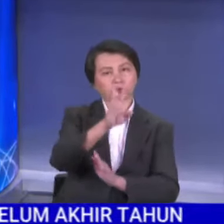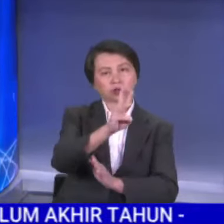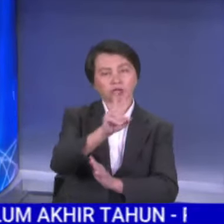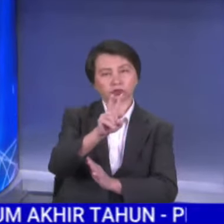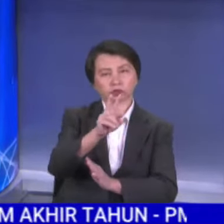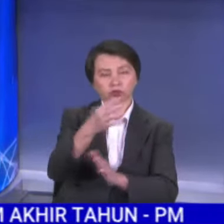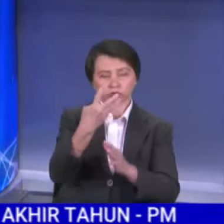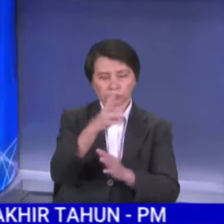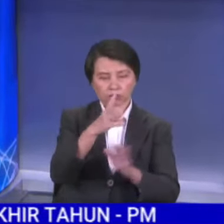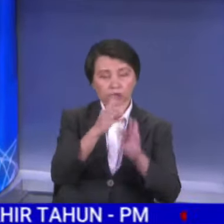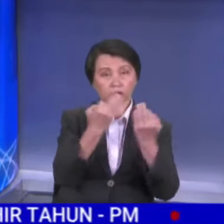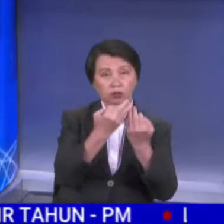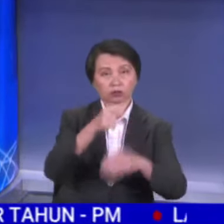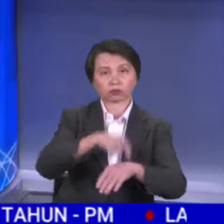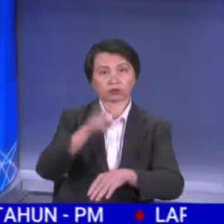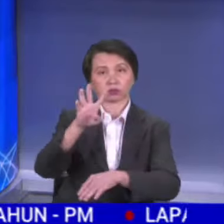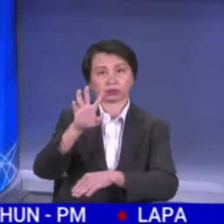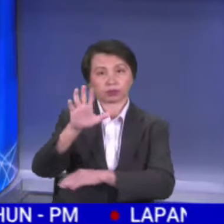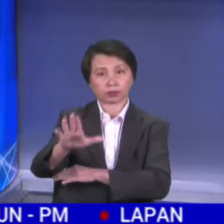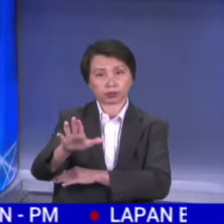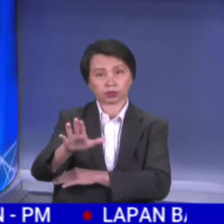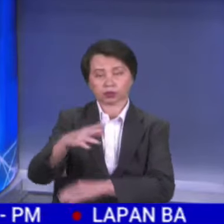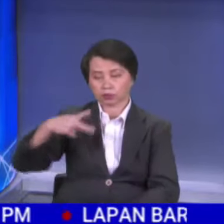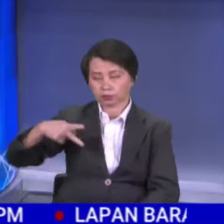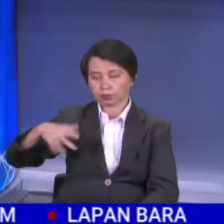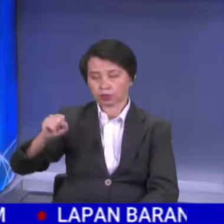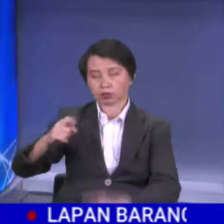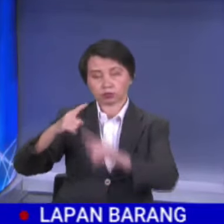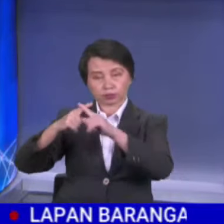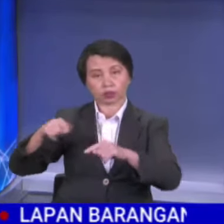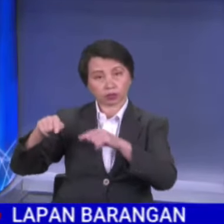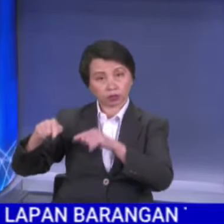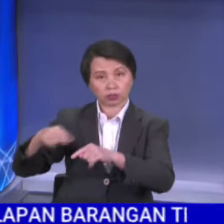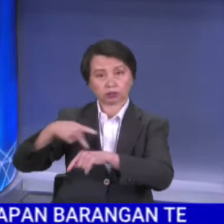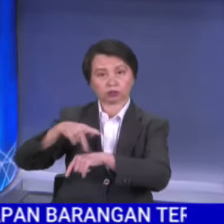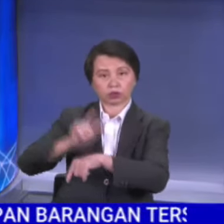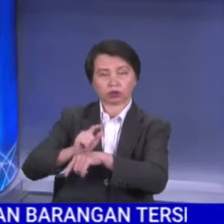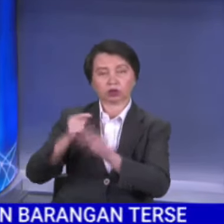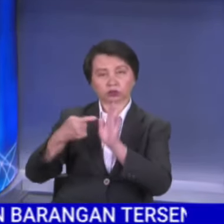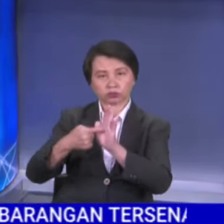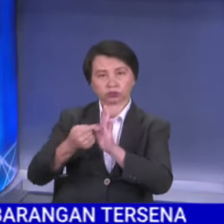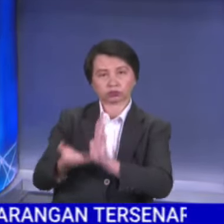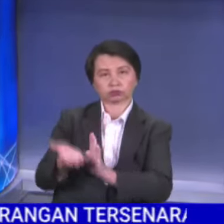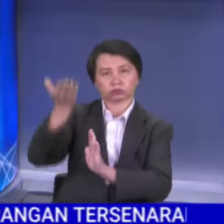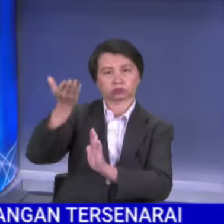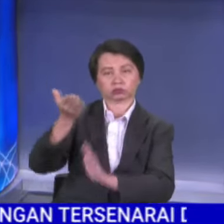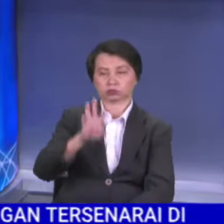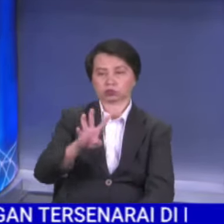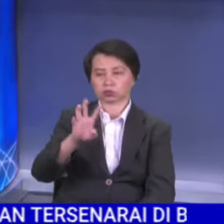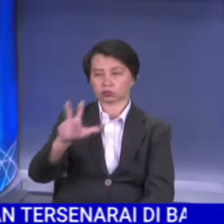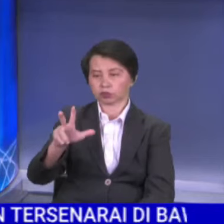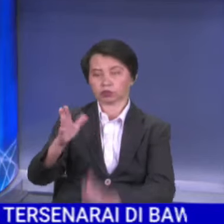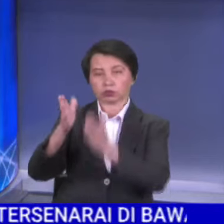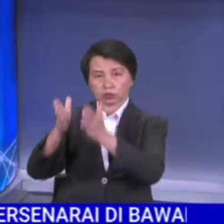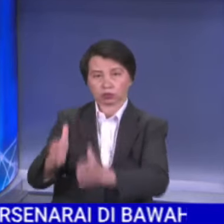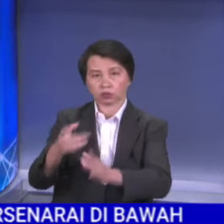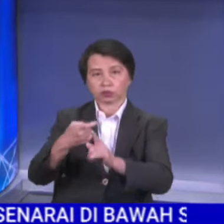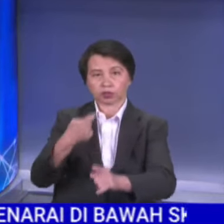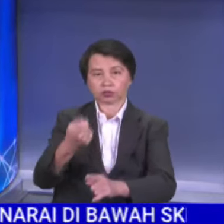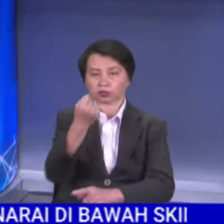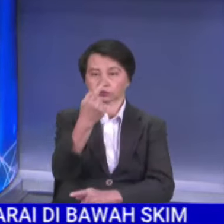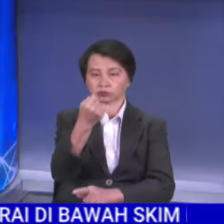16 keluarga setakat pukul 4 petang tadi. PPS Dewan Syifak di Langkawi mencatatkan peningkatan 43 orang